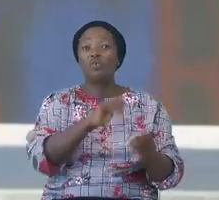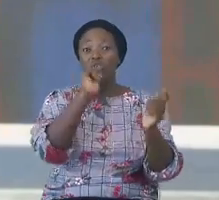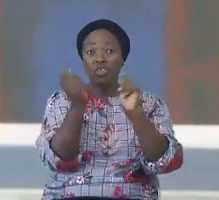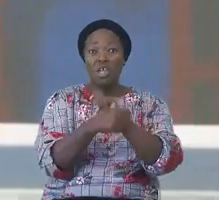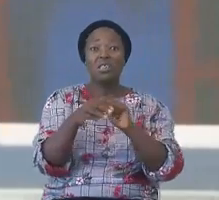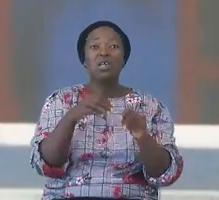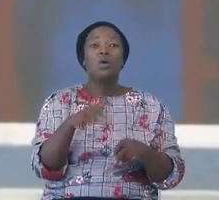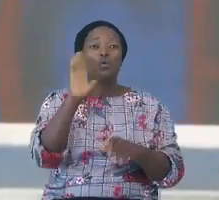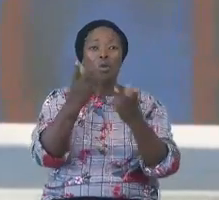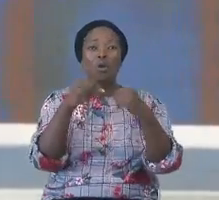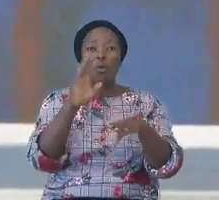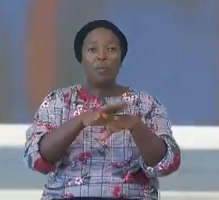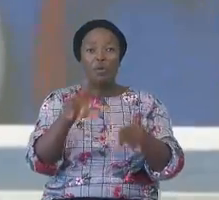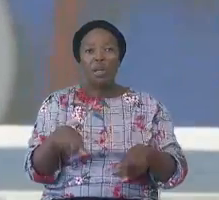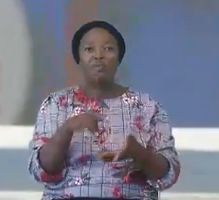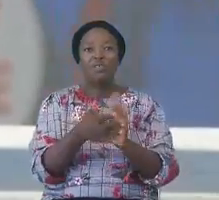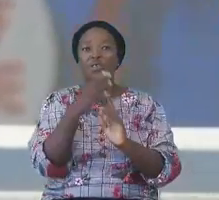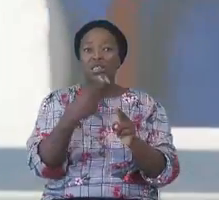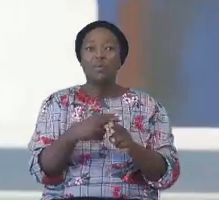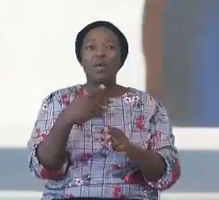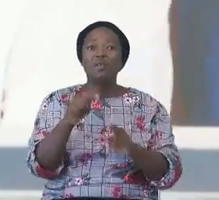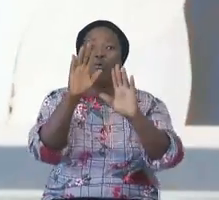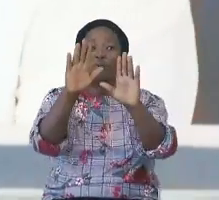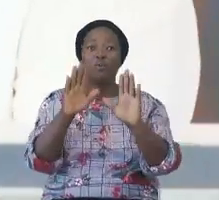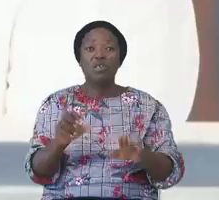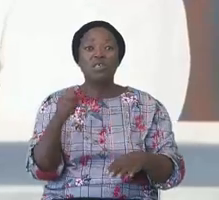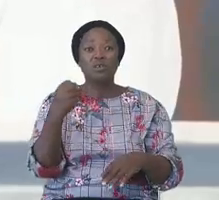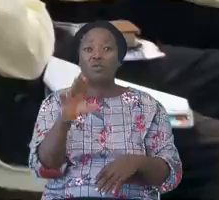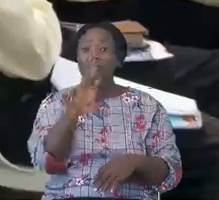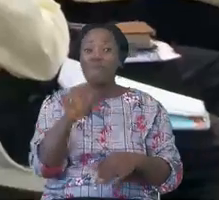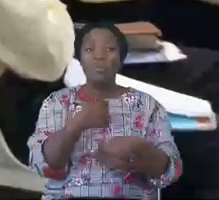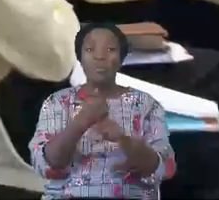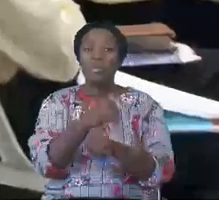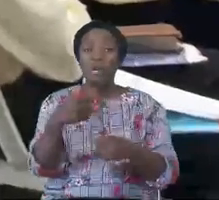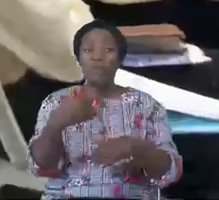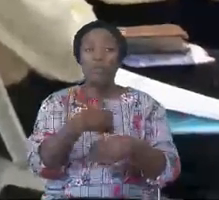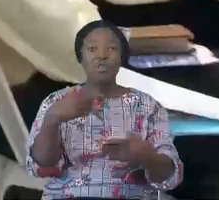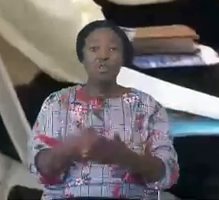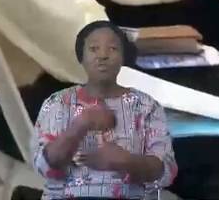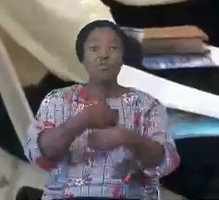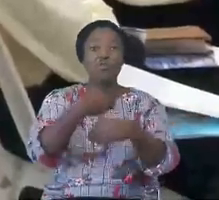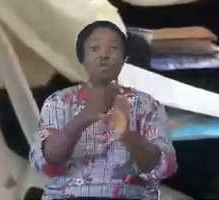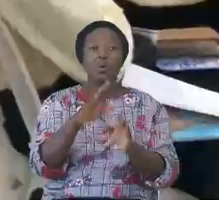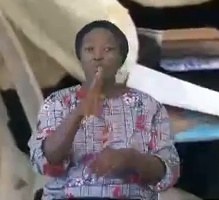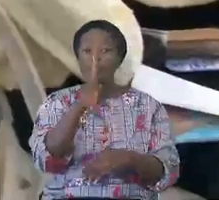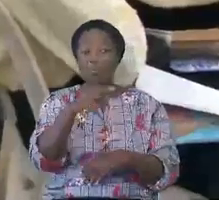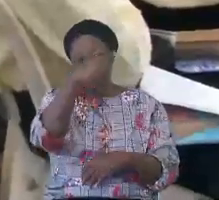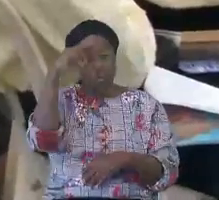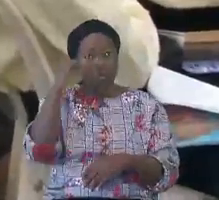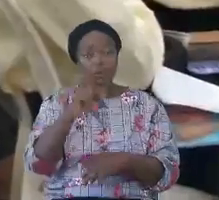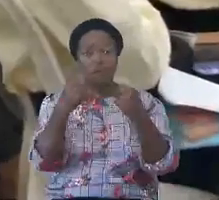du salut viendra pour toi. La merveille de la régénération viendra pour toi dans ta vie. La